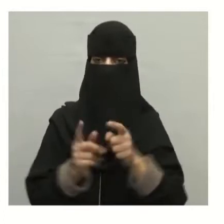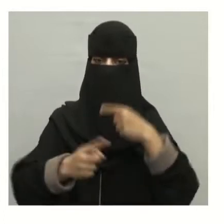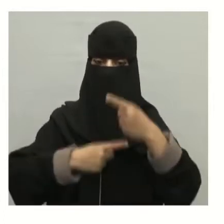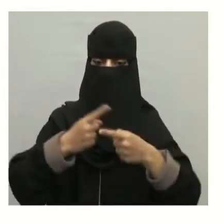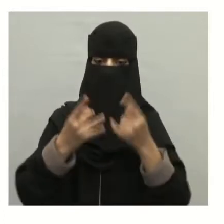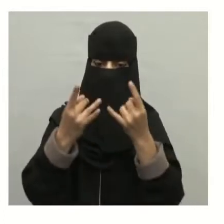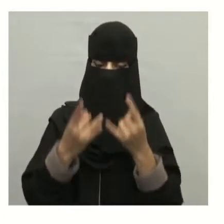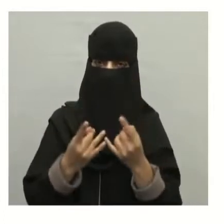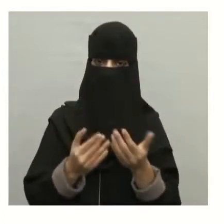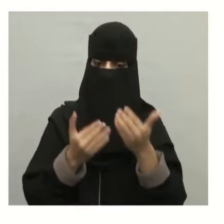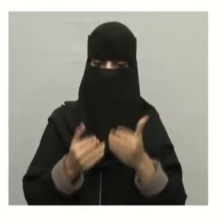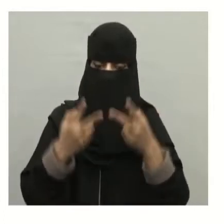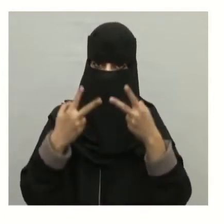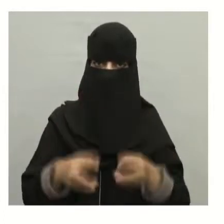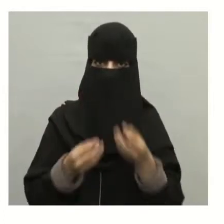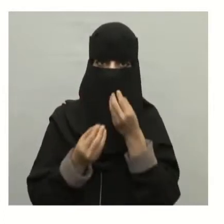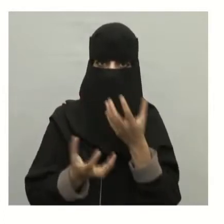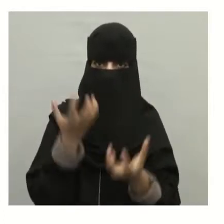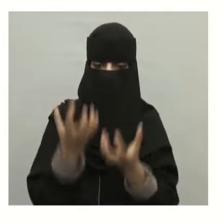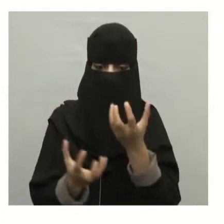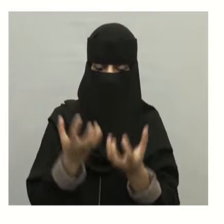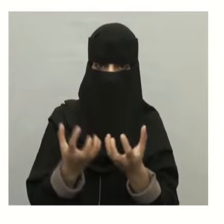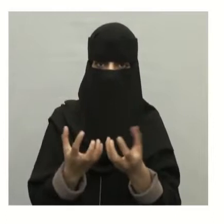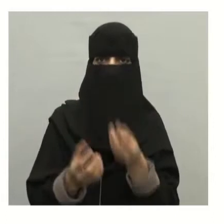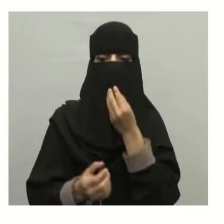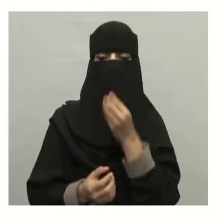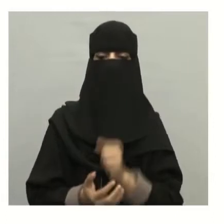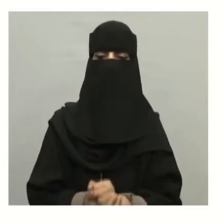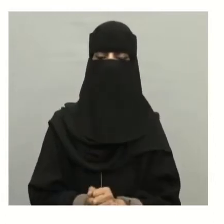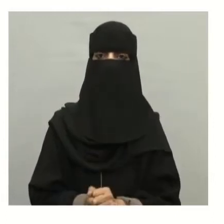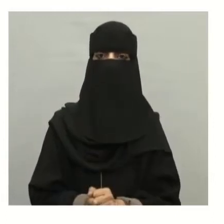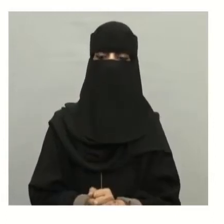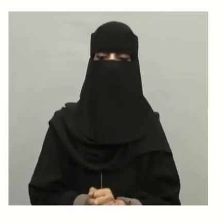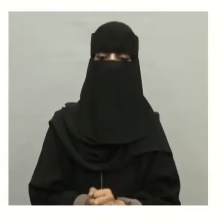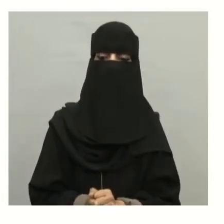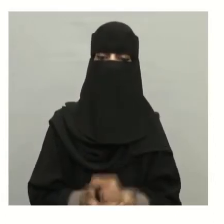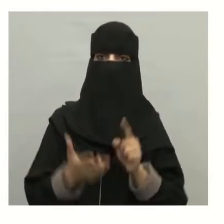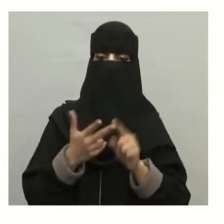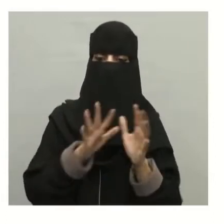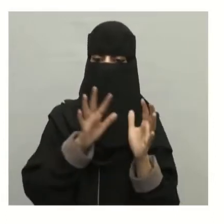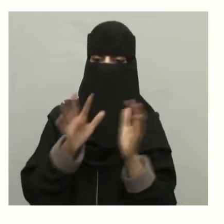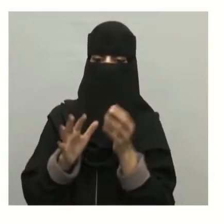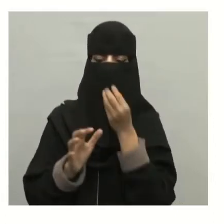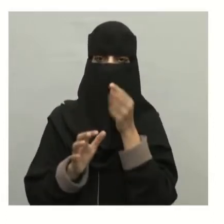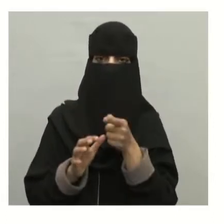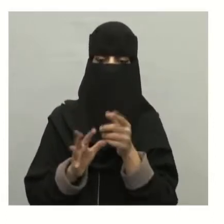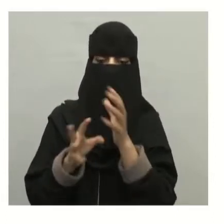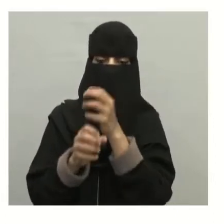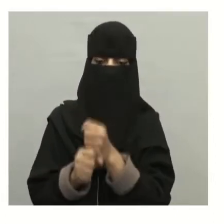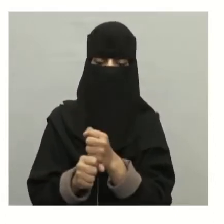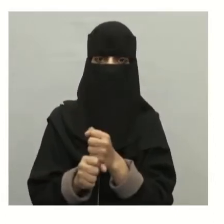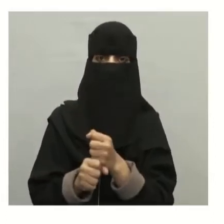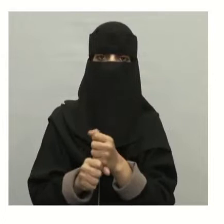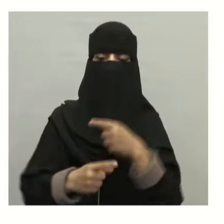بشكل صحيح قبل إعداد الطعام وتناوله، تخزين الأطعمة